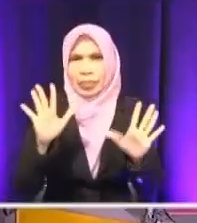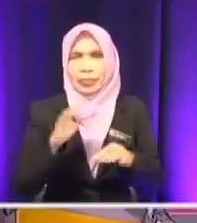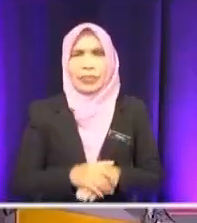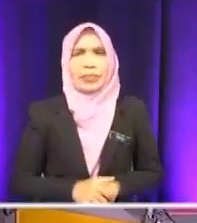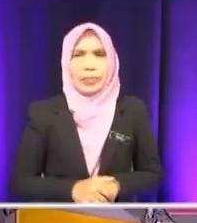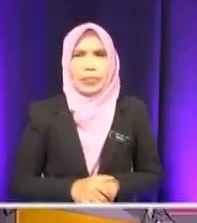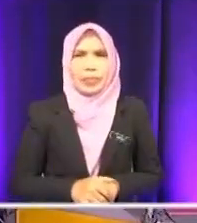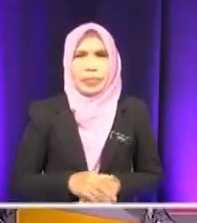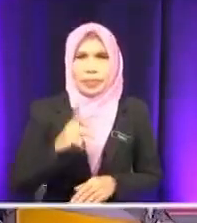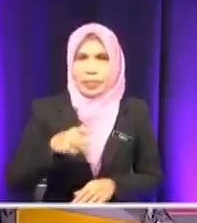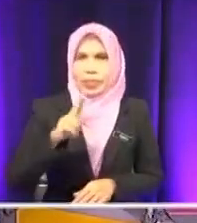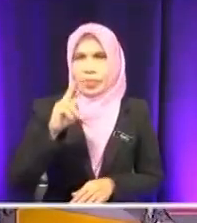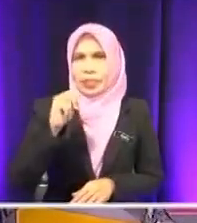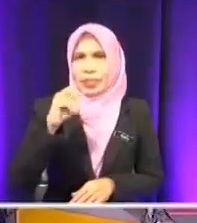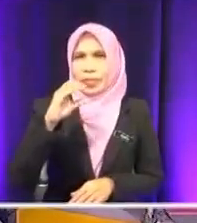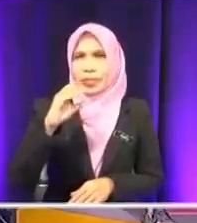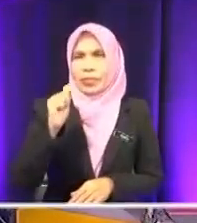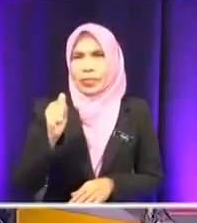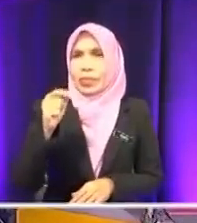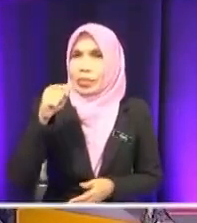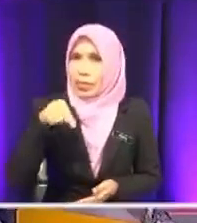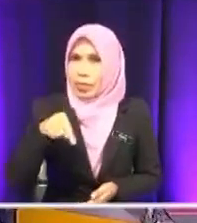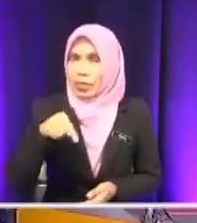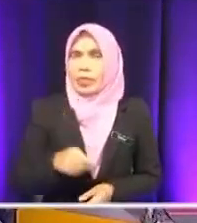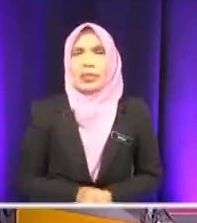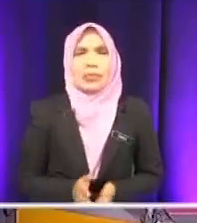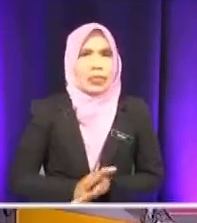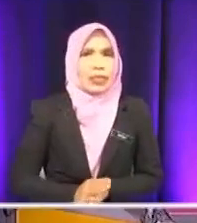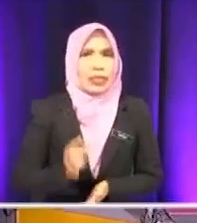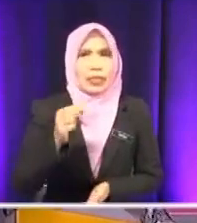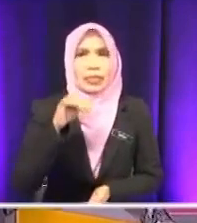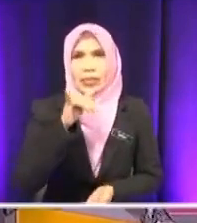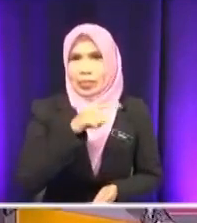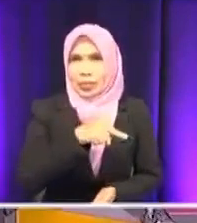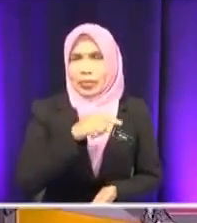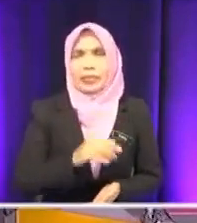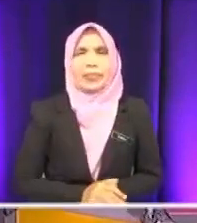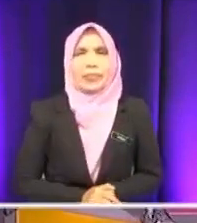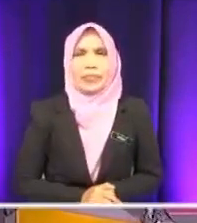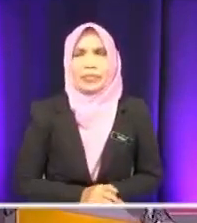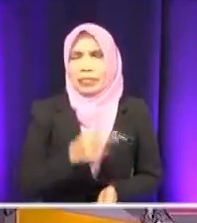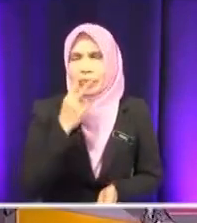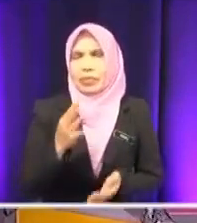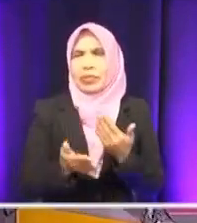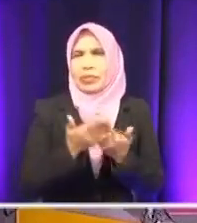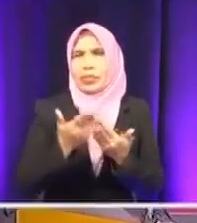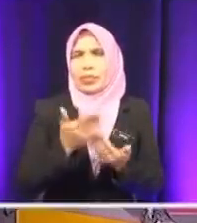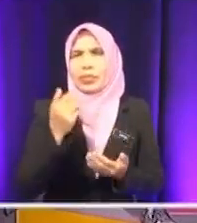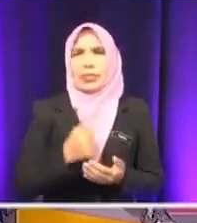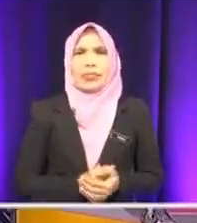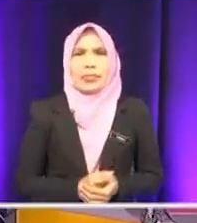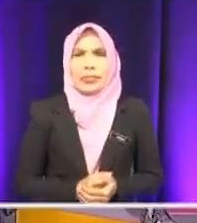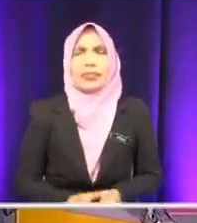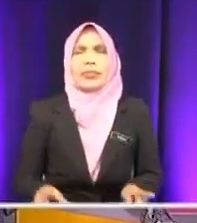ini jadinya begini jadinya begini caranya nampak macam muda soalnya memang Terangkan